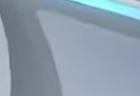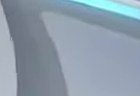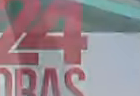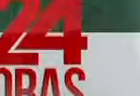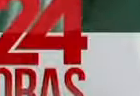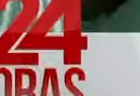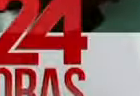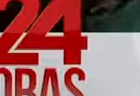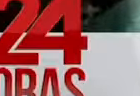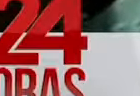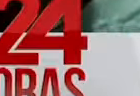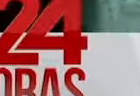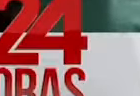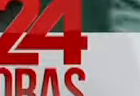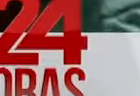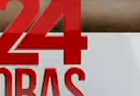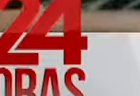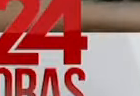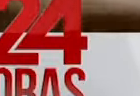Susunod!